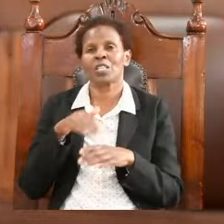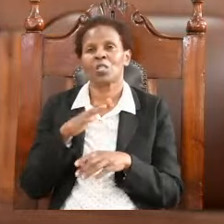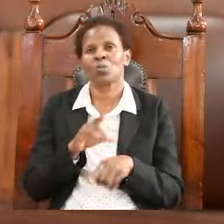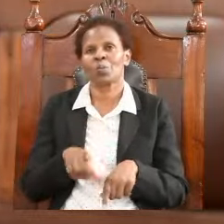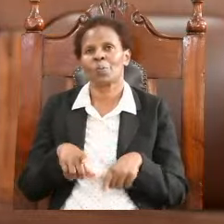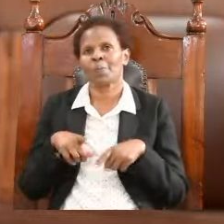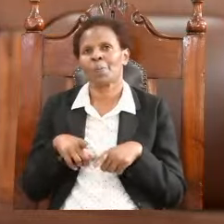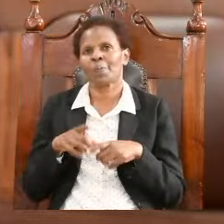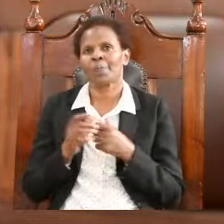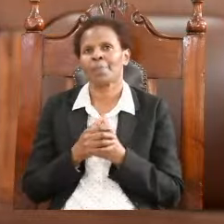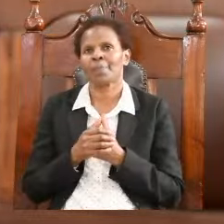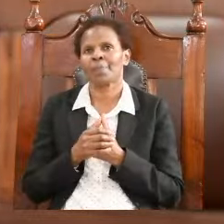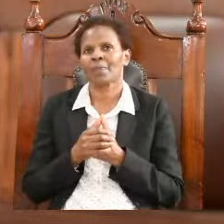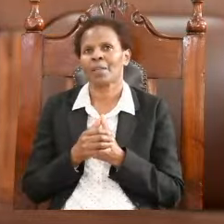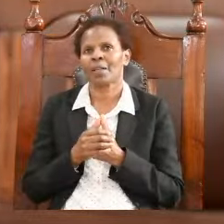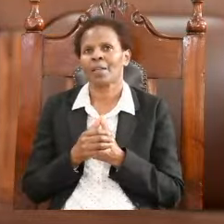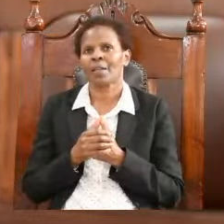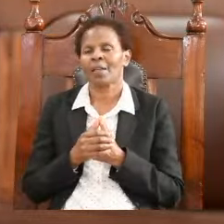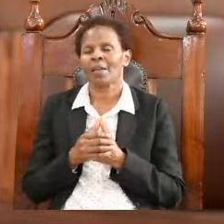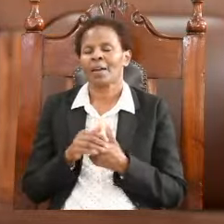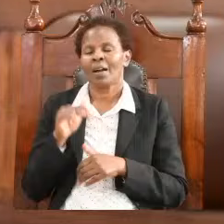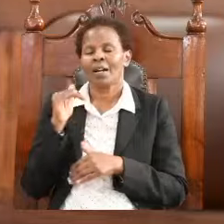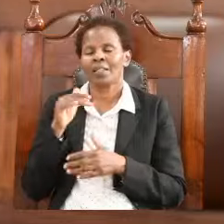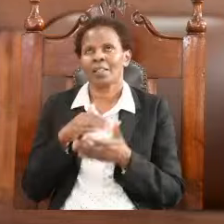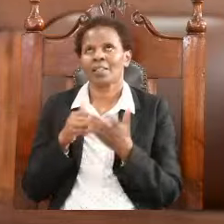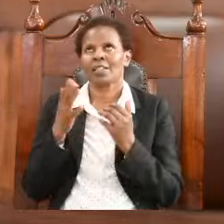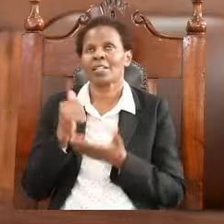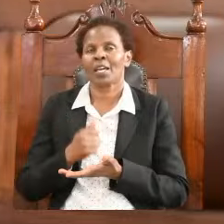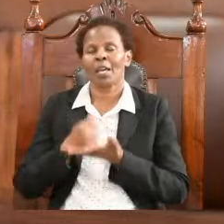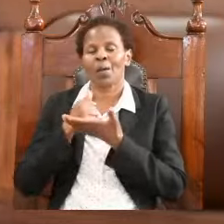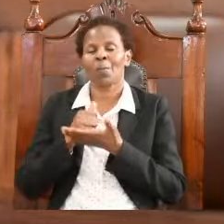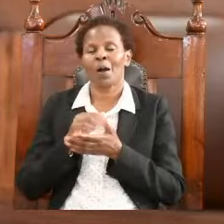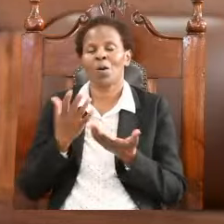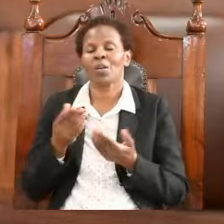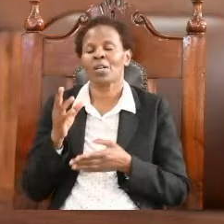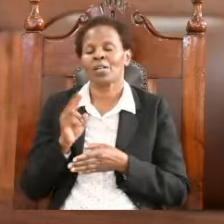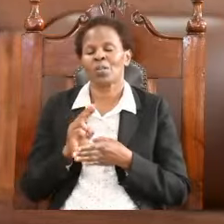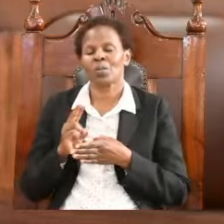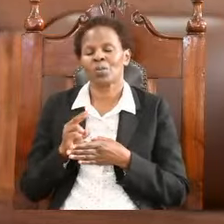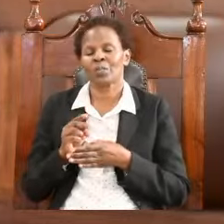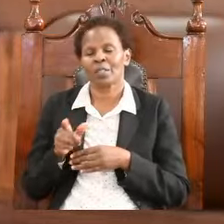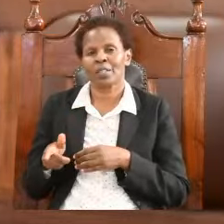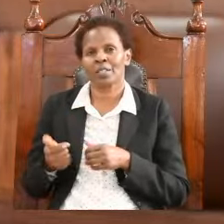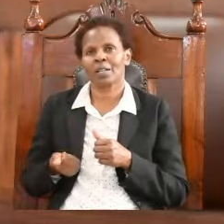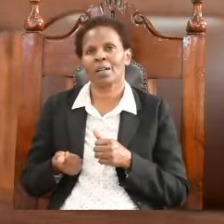waku cokia mwiri aguteithie turia ahuthirire kairitu kau kanini